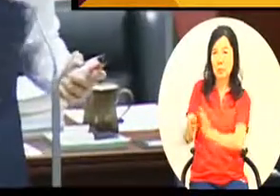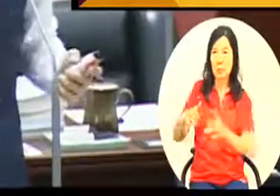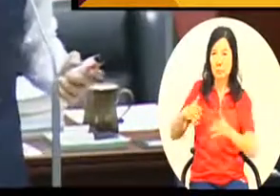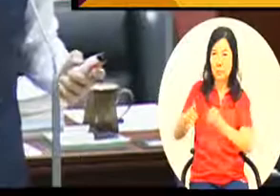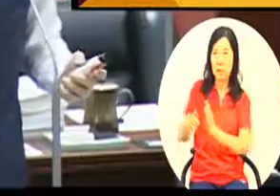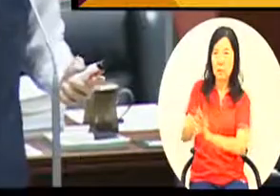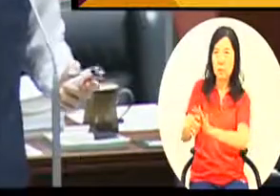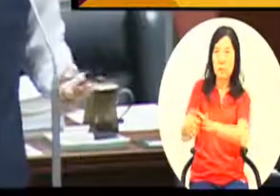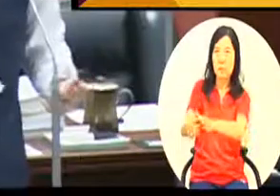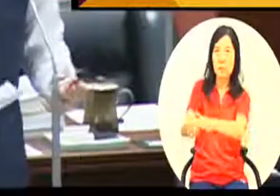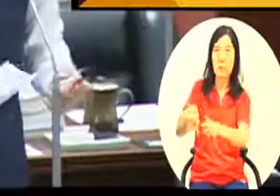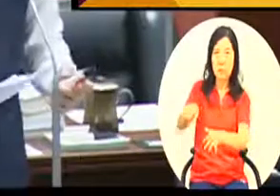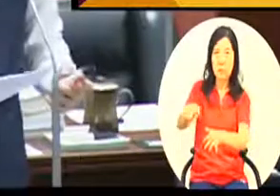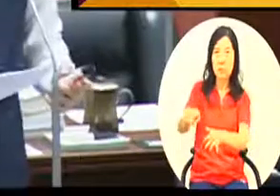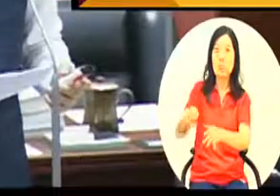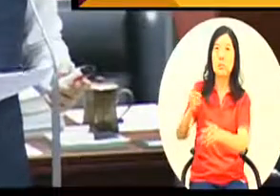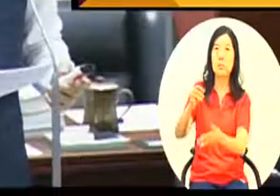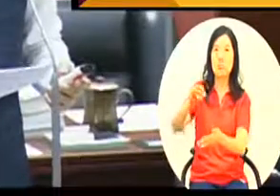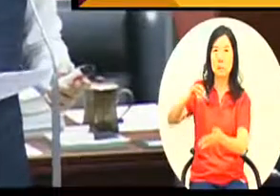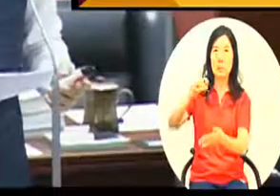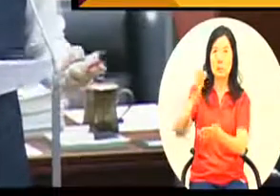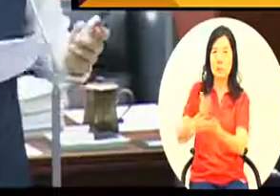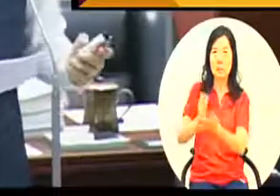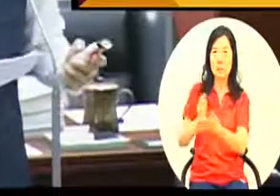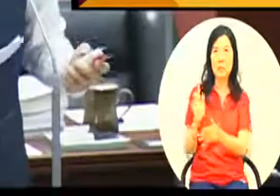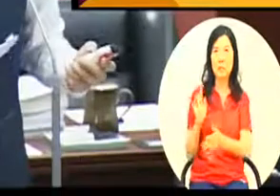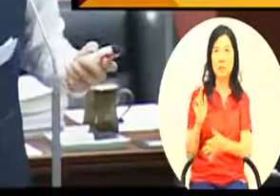样过去到那边才能够停等公车，